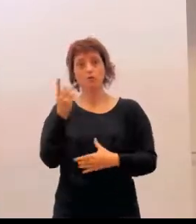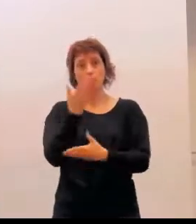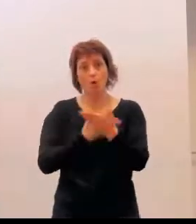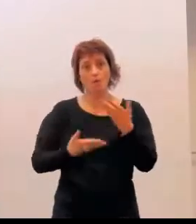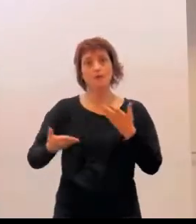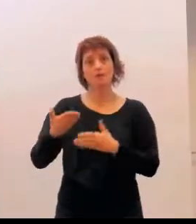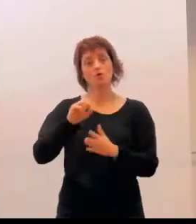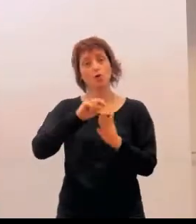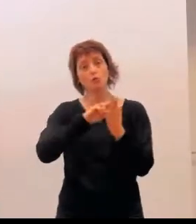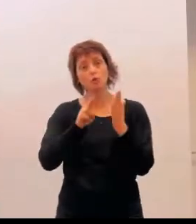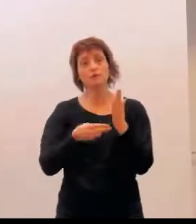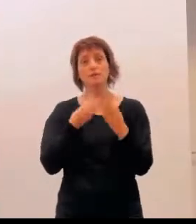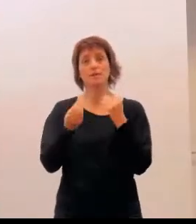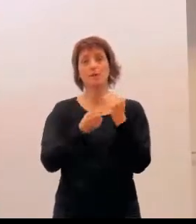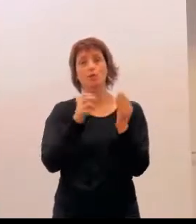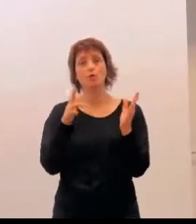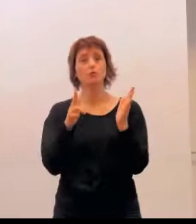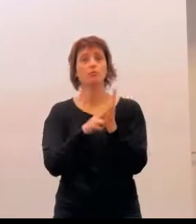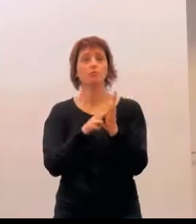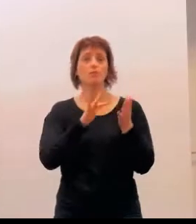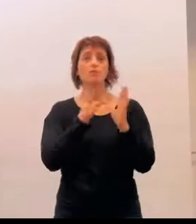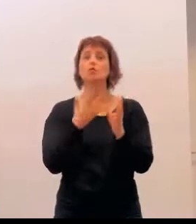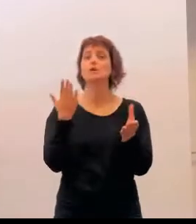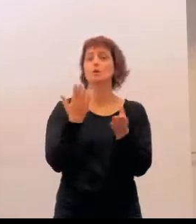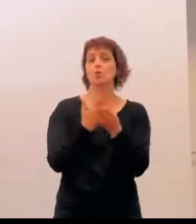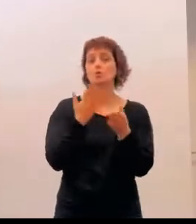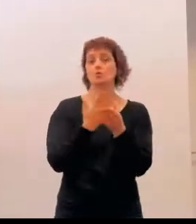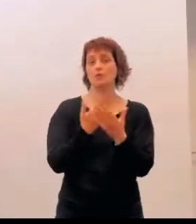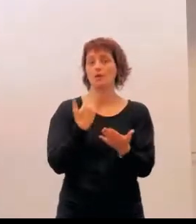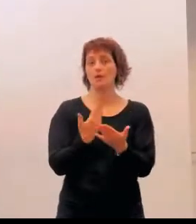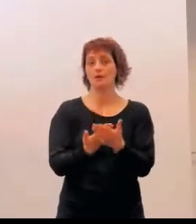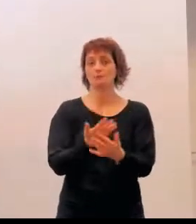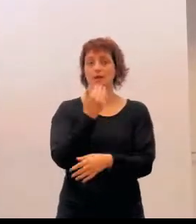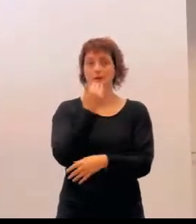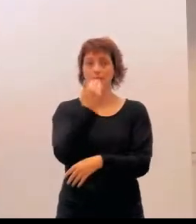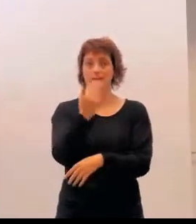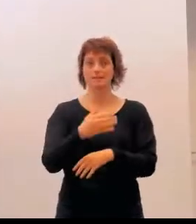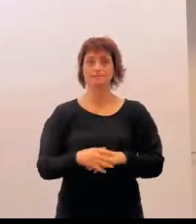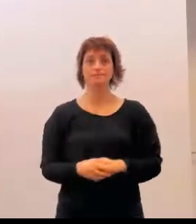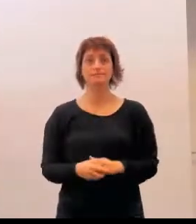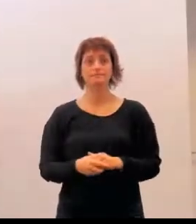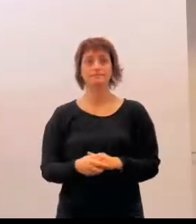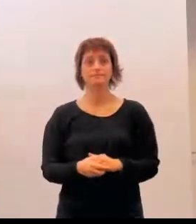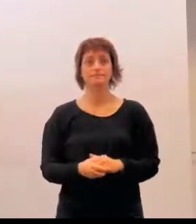intervenir ou tout document utile à cette affaire. Merci.